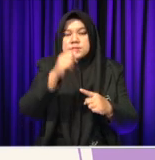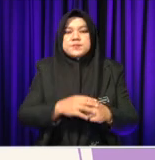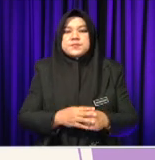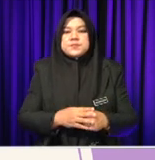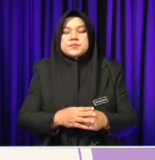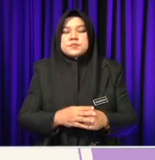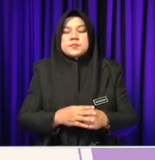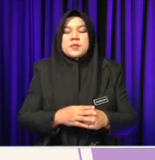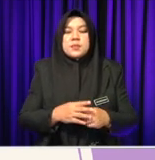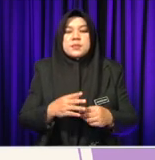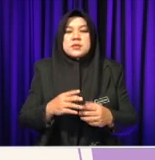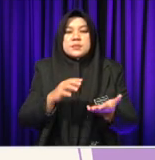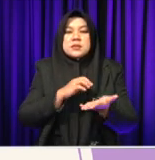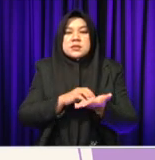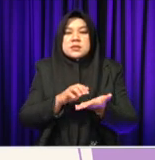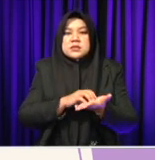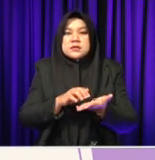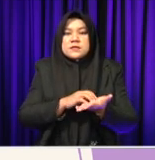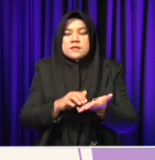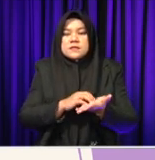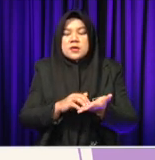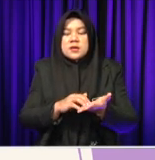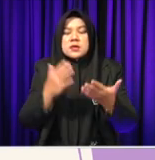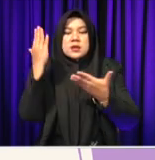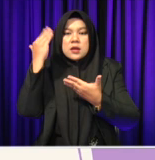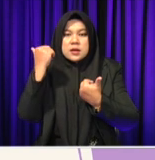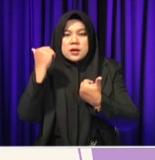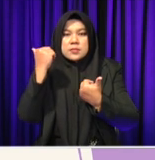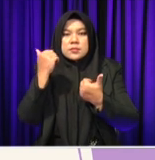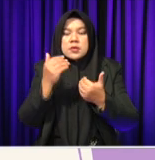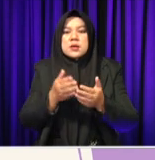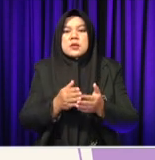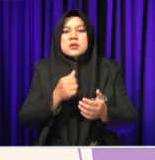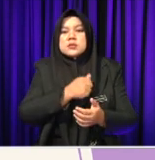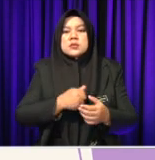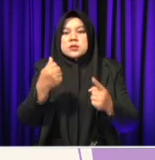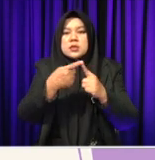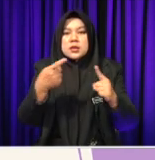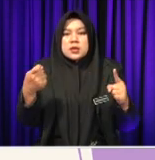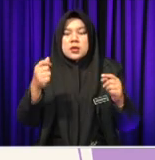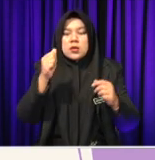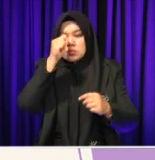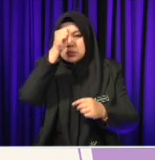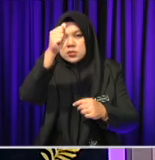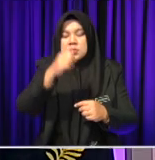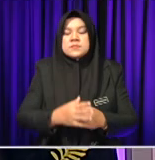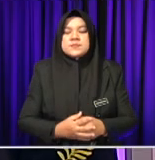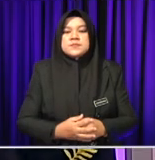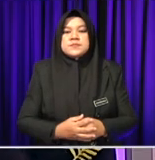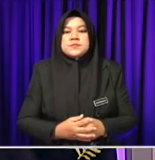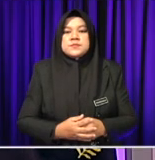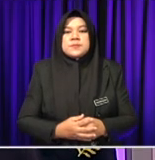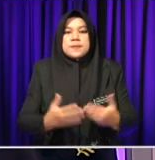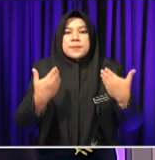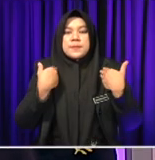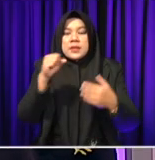beristighfar dengan mengharapkan keampunan kepada Allah Subhanahu waala okey Baiklah anakak Ustazah